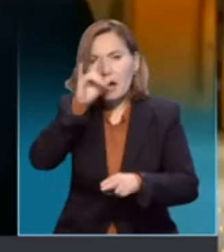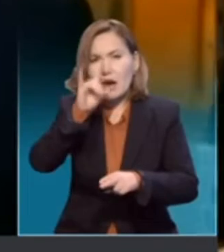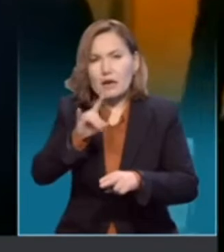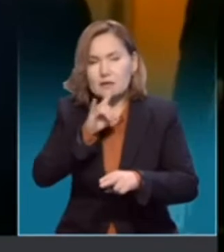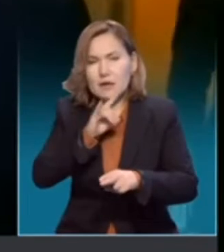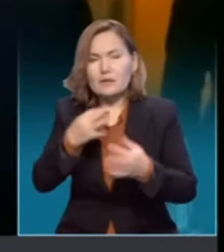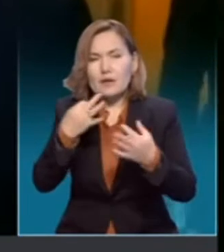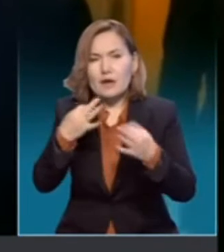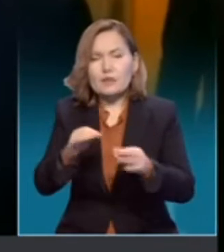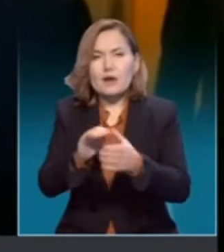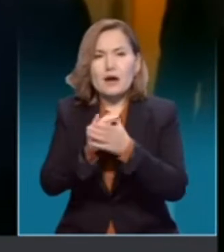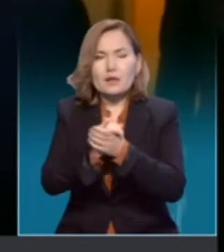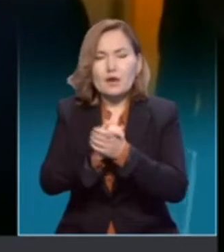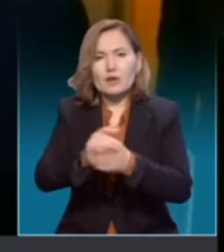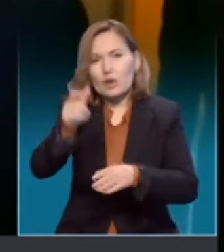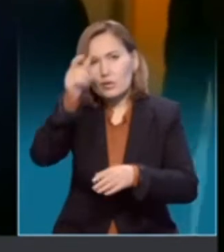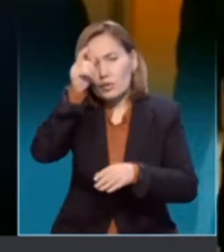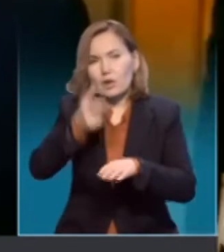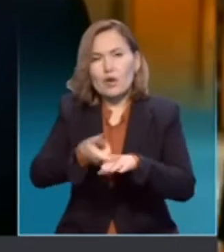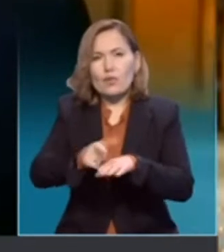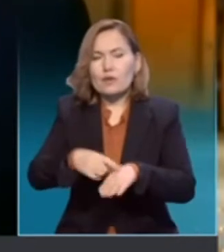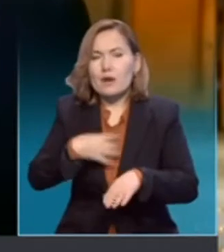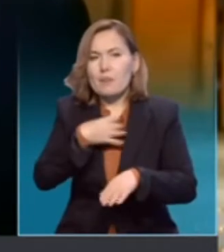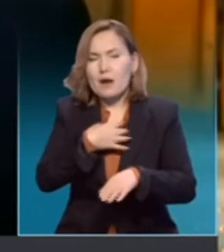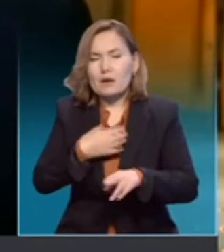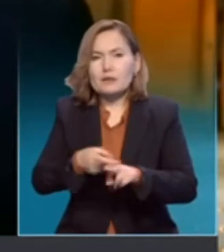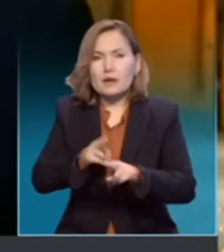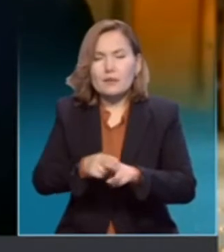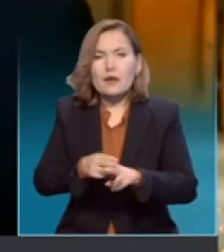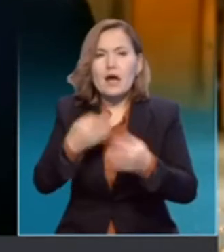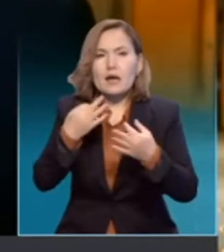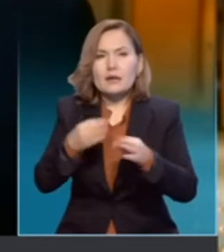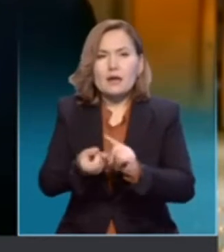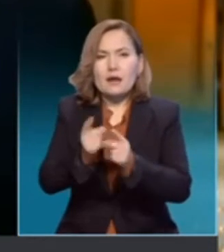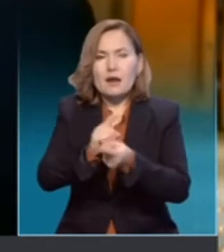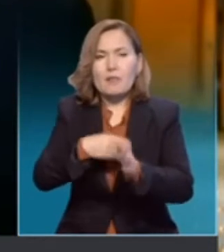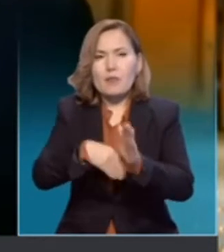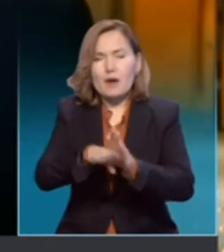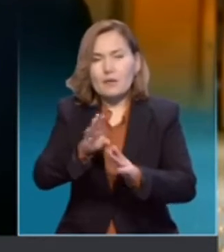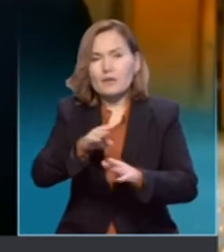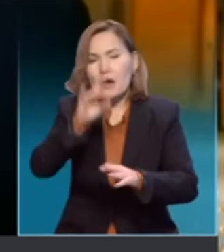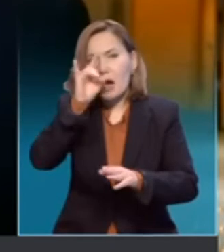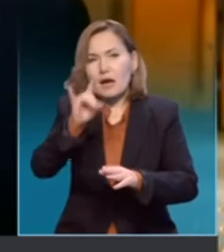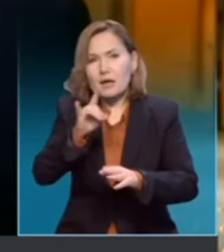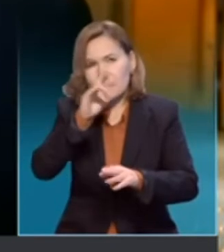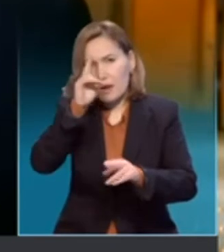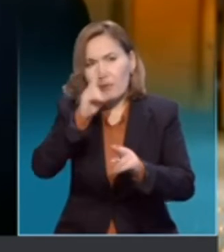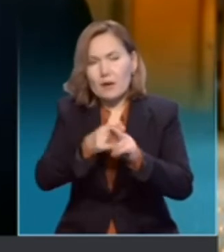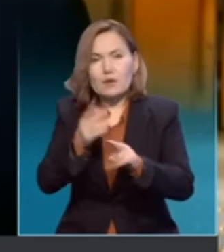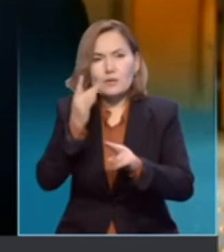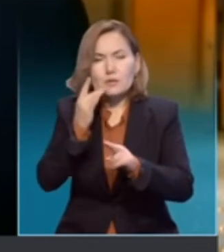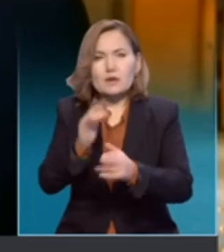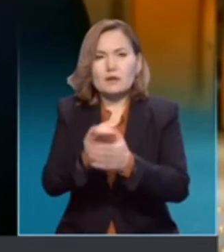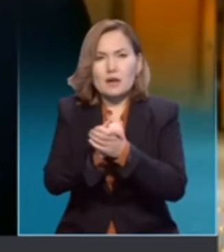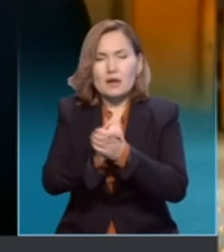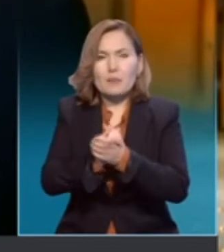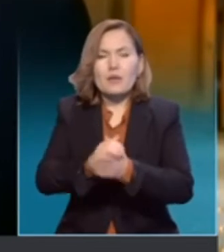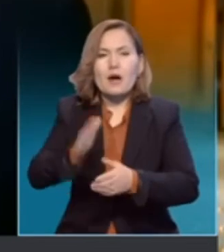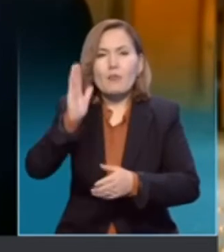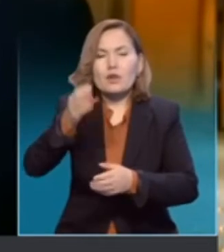әрі ынтымақта болуы Түркия үшін де өте маңызды. Демократиялық өзгерістерге қадам басқан бауырлас елдің болашағы жарқын болуына біз де